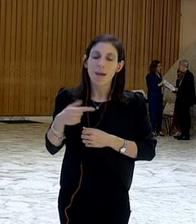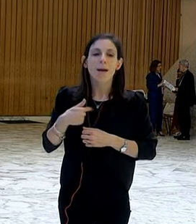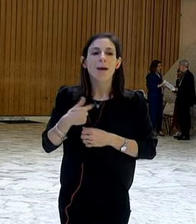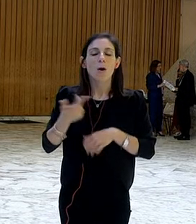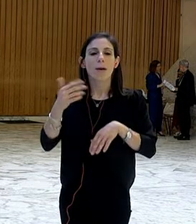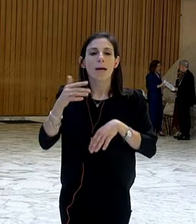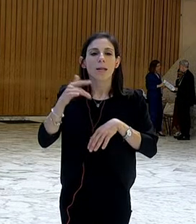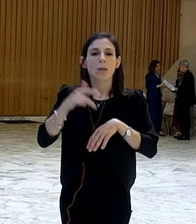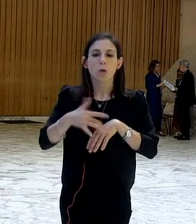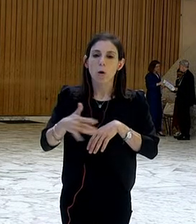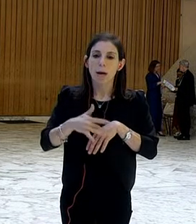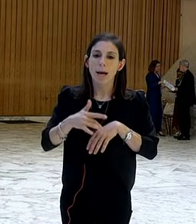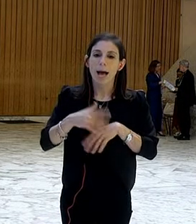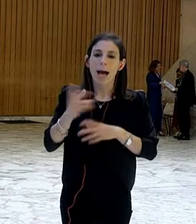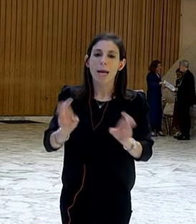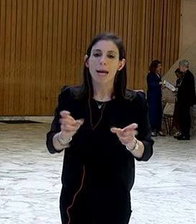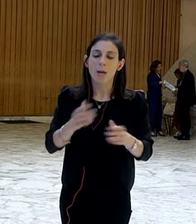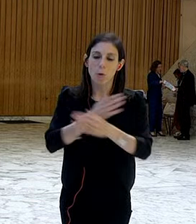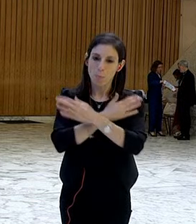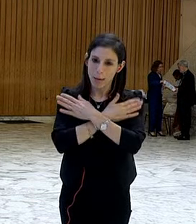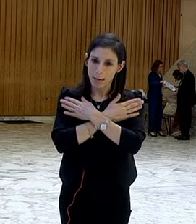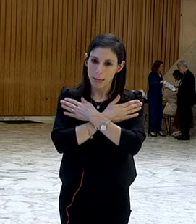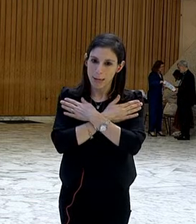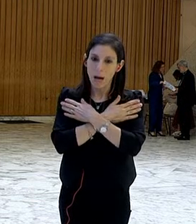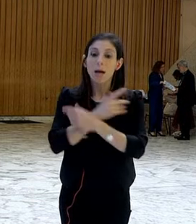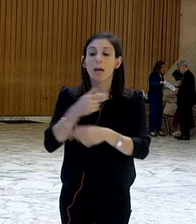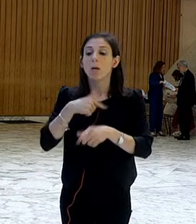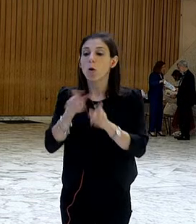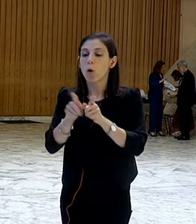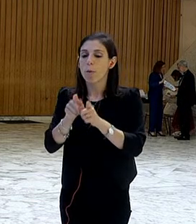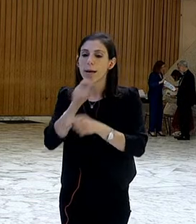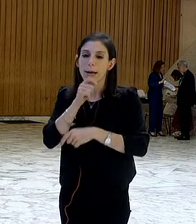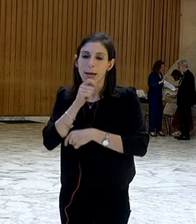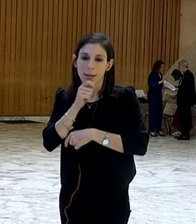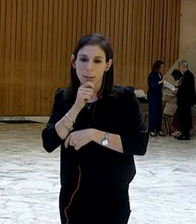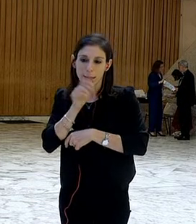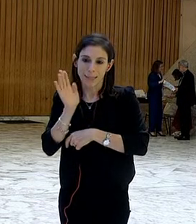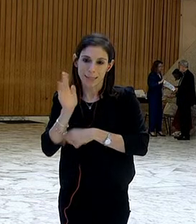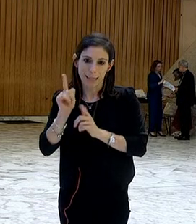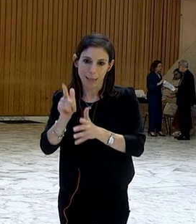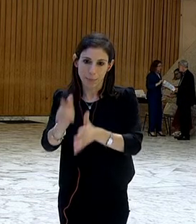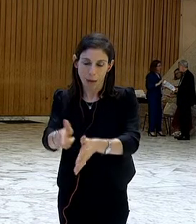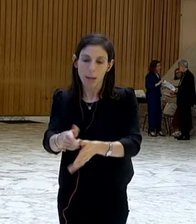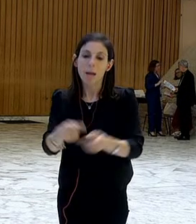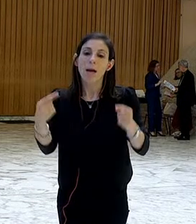émission hebdomadaire et lui, Alexis, comme membre,